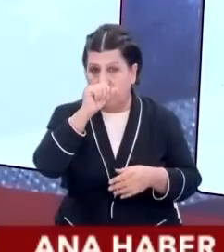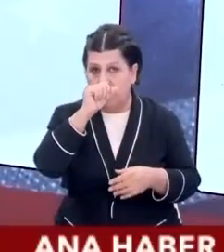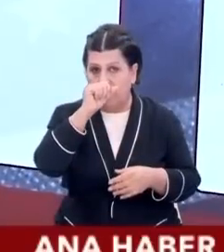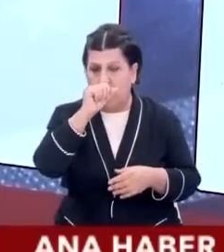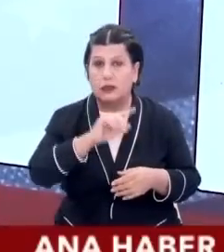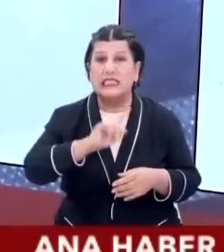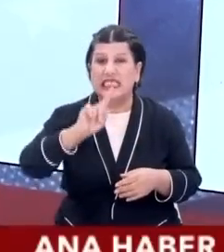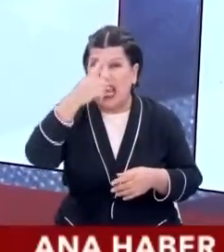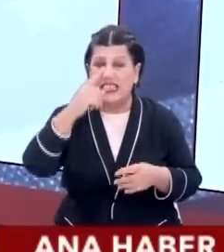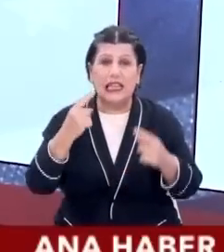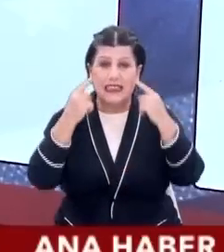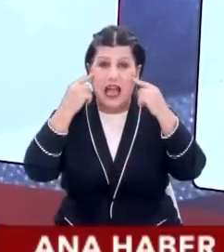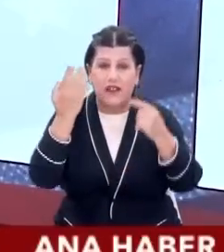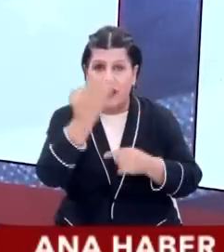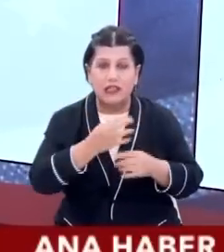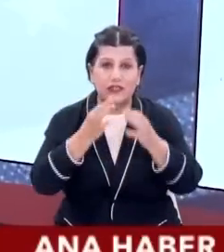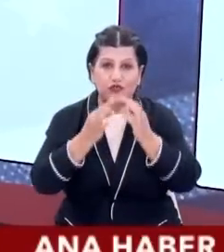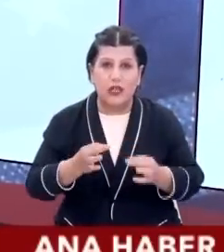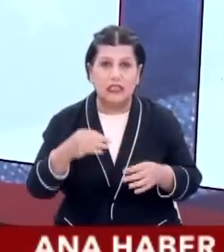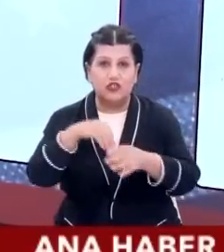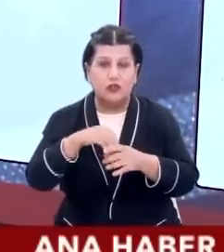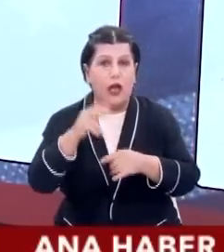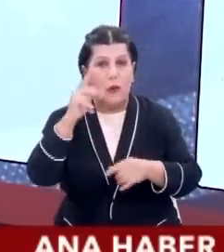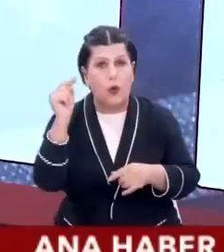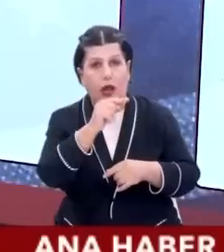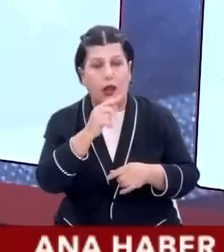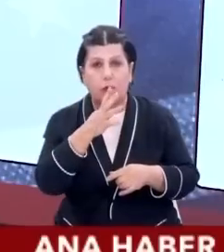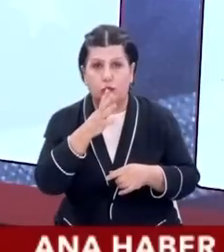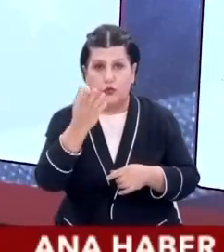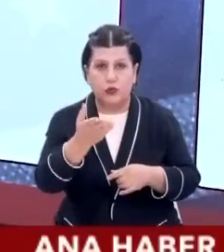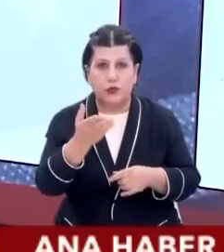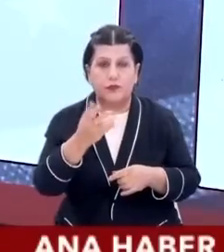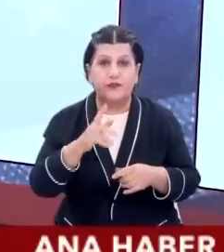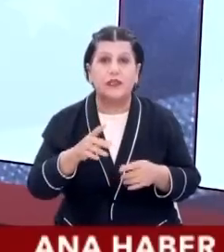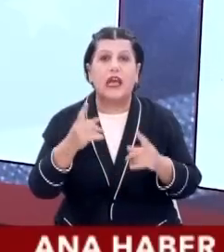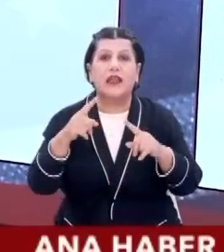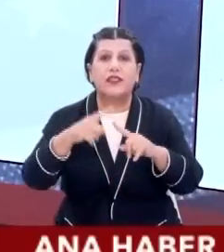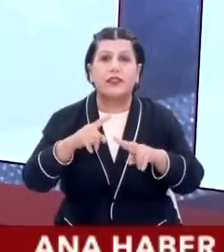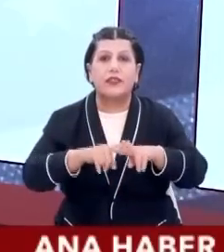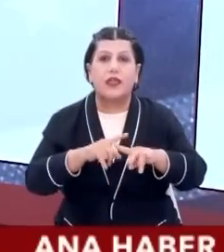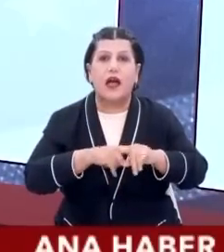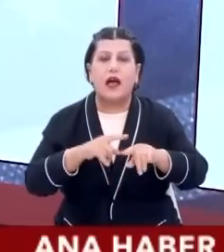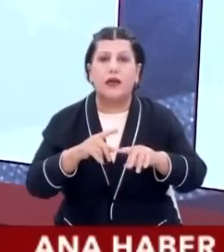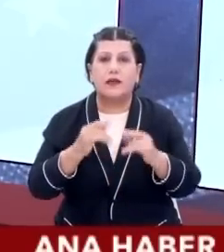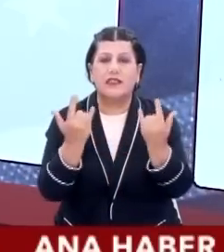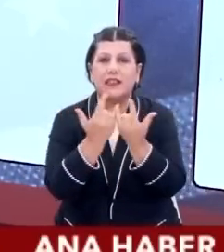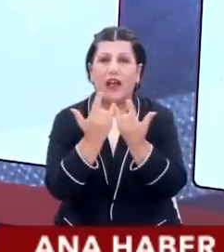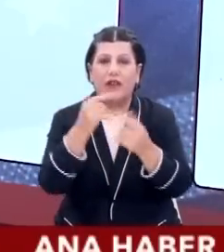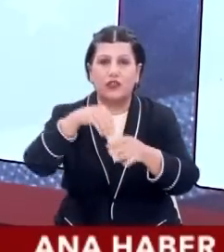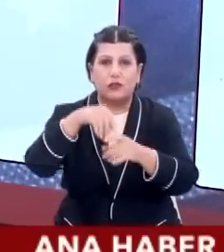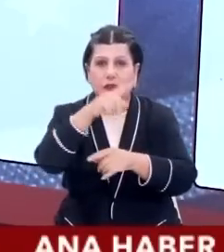tayvan'a Çin'de gerilim altında Amerika oraya da odaklı biliyorsunuz Tayvan 66 tane